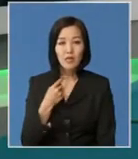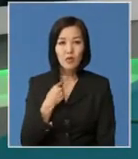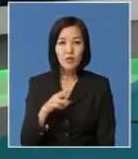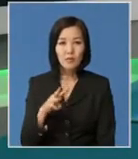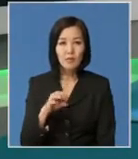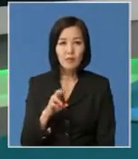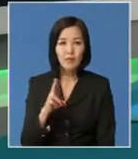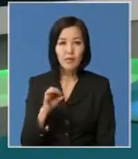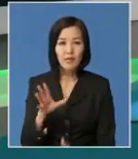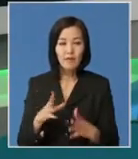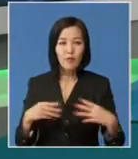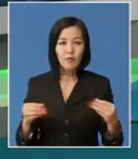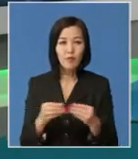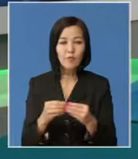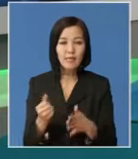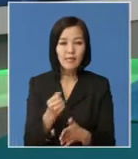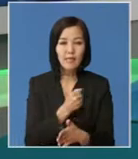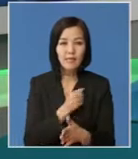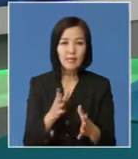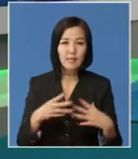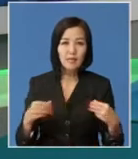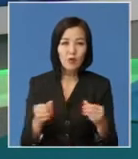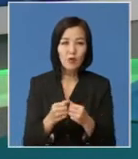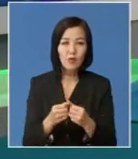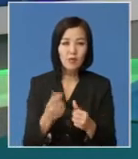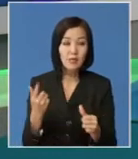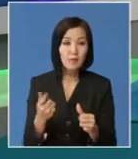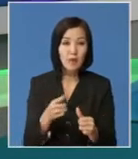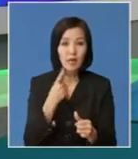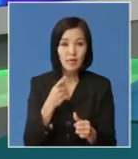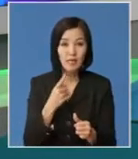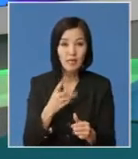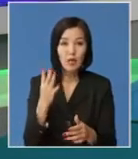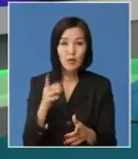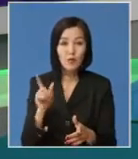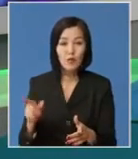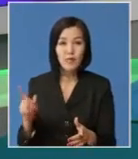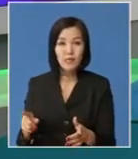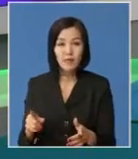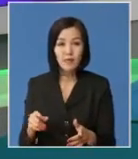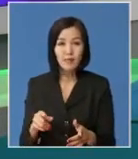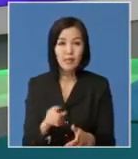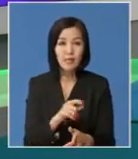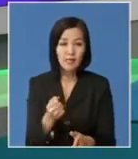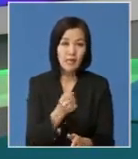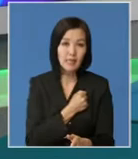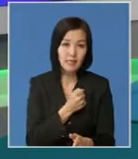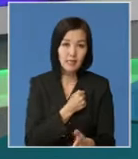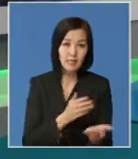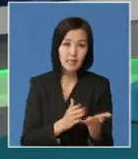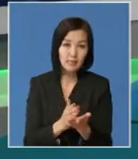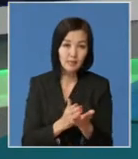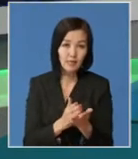Талдықорғандағы Мекеевтар отбасын көпшілік әскерилер әулеті деп айтады. Себебі бұл шаңырақтағы 4 азамат еліміздің қарулы күштері сапында қызмет